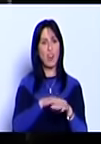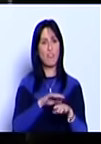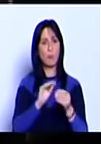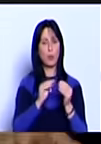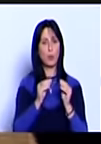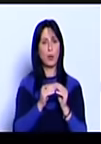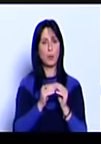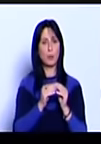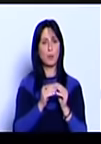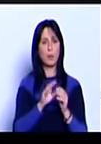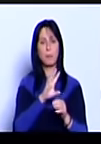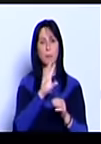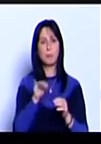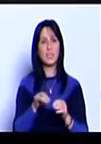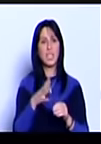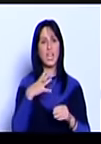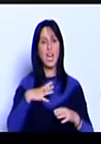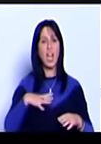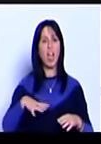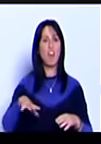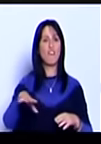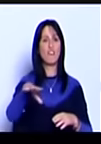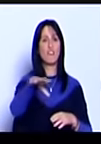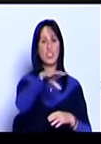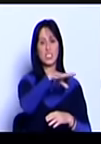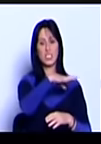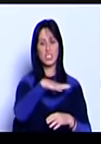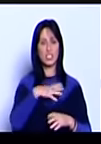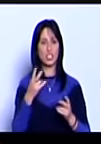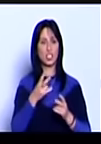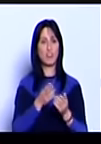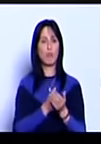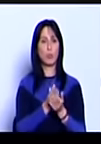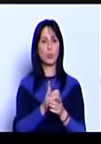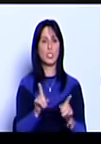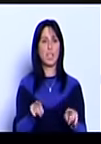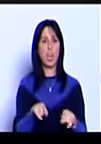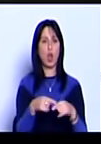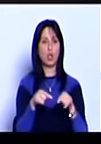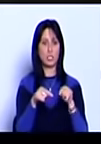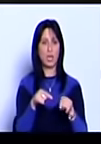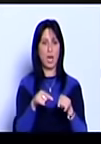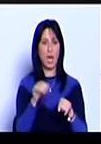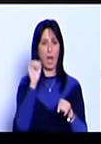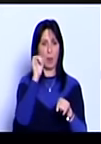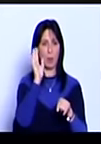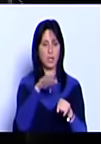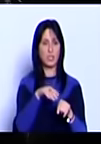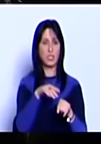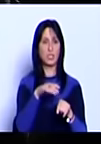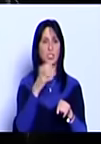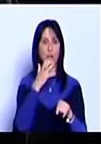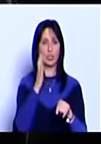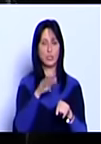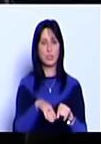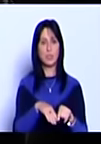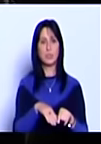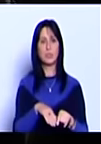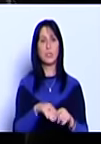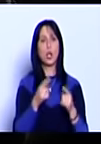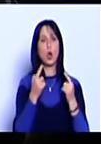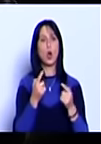რომ ფელიე სამხრეთ კავკასიურისთვის სივრცე ჭირდება ამ ფუნქციის განხორციელებას და აქ შემოდის აფხაზეთიც და გასაგებია გლობალურ